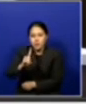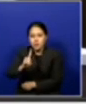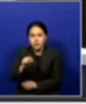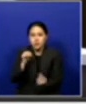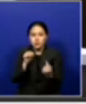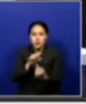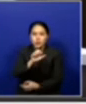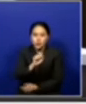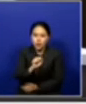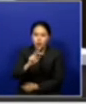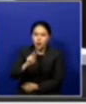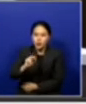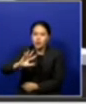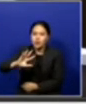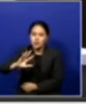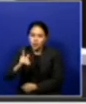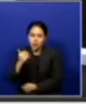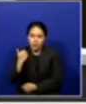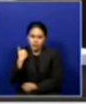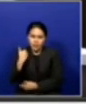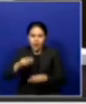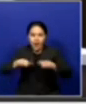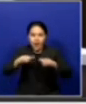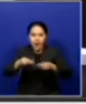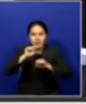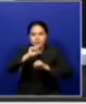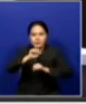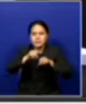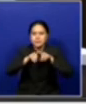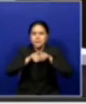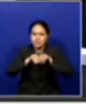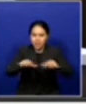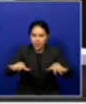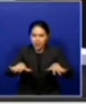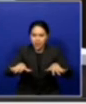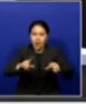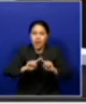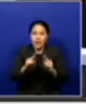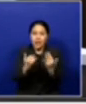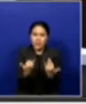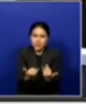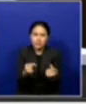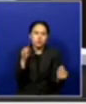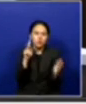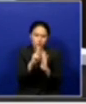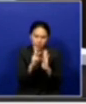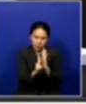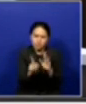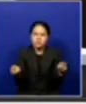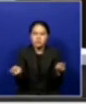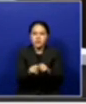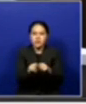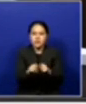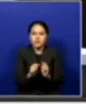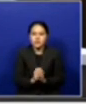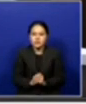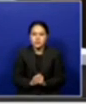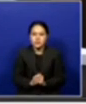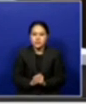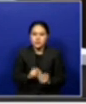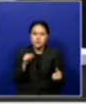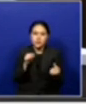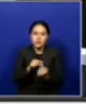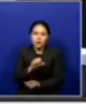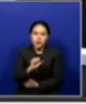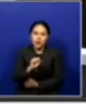ช.ออกโดยสนช.แต่ก็ถือเป็นกฎหมายครับก็เป็นสภานิติบัญญั